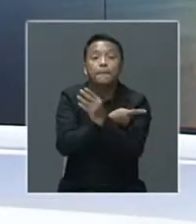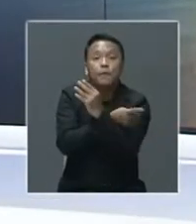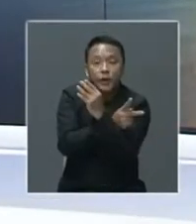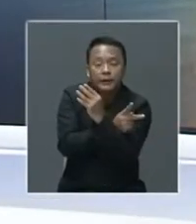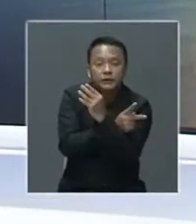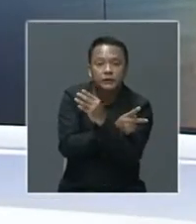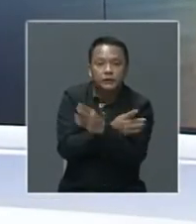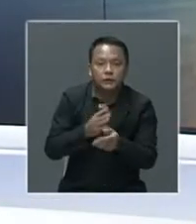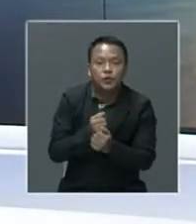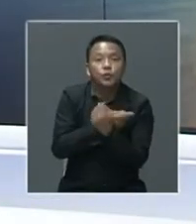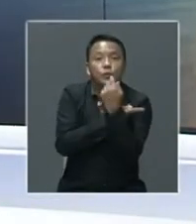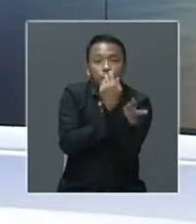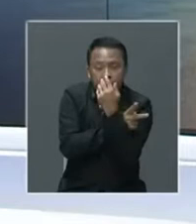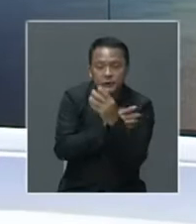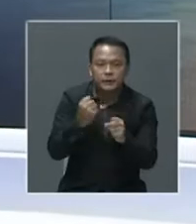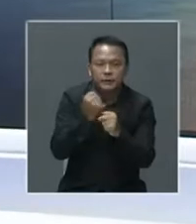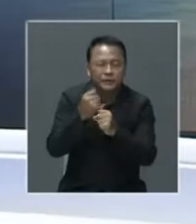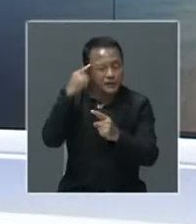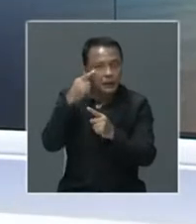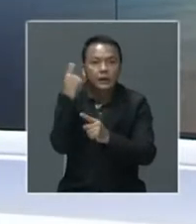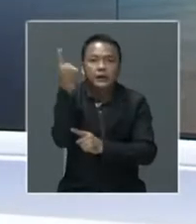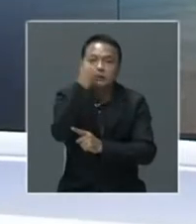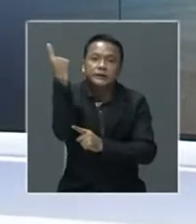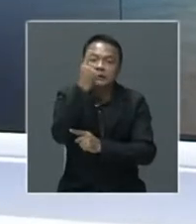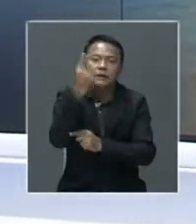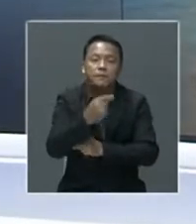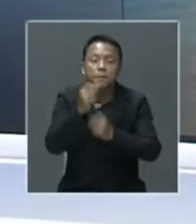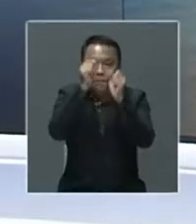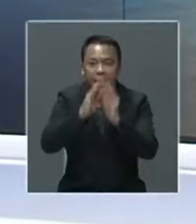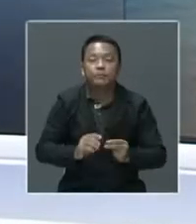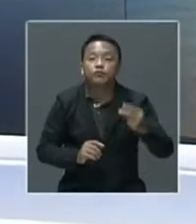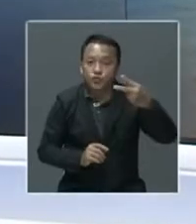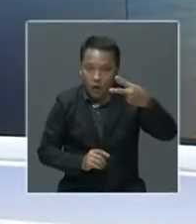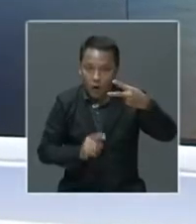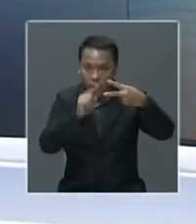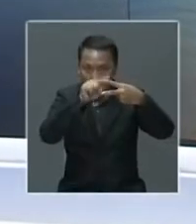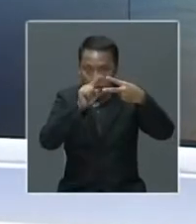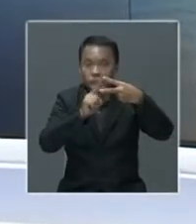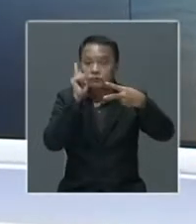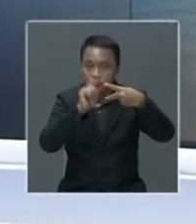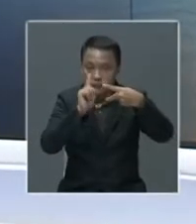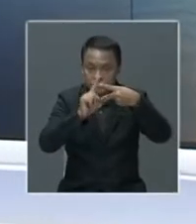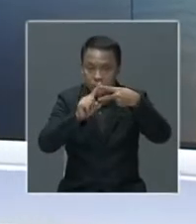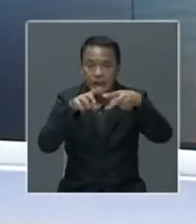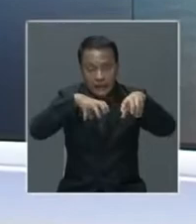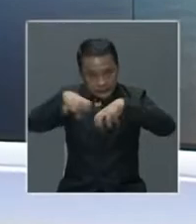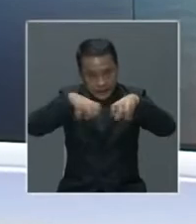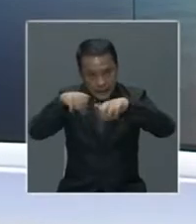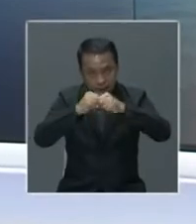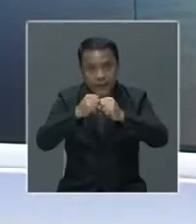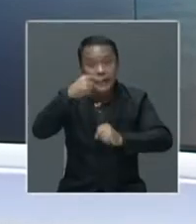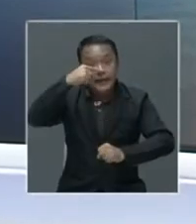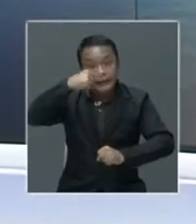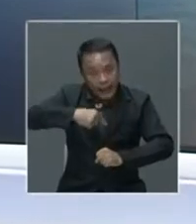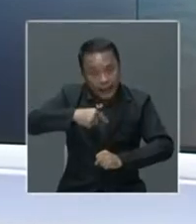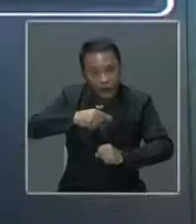การรับนักท่องเที่ยวเนี่ยก็จะมีการเข้ามาใน2รูปแบบด้วยกันนะคะเข้ามาแบบแรกเลยก็คือจะดำเนินการผ่าน Thailand Long